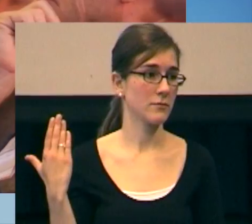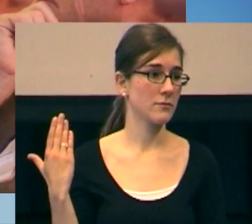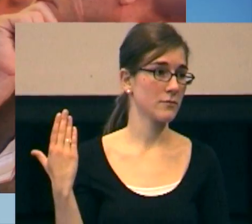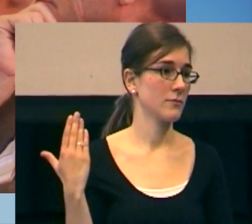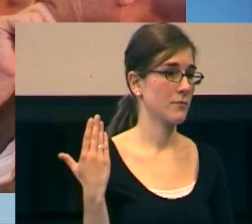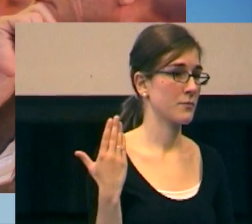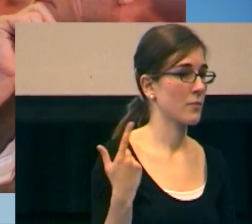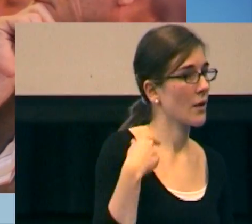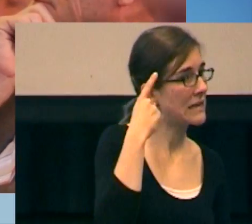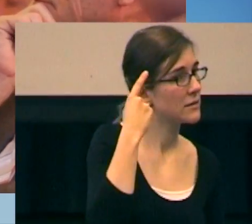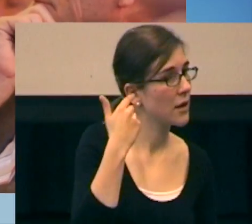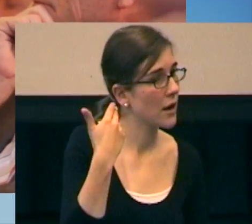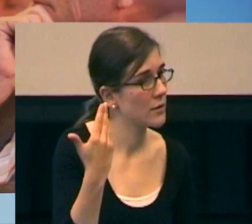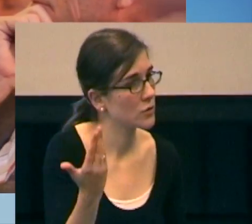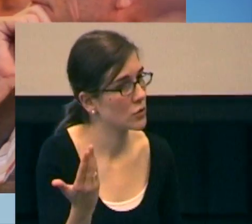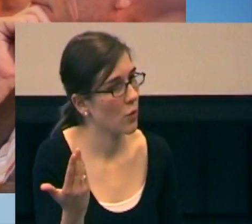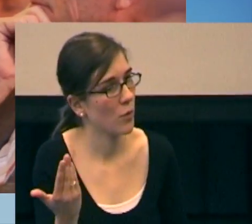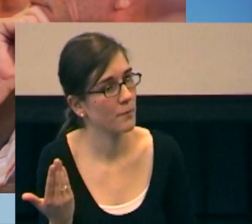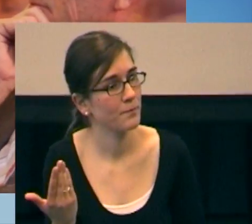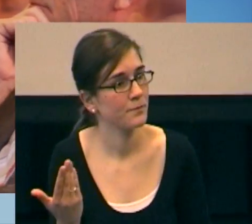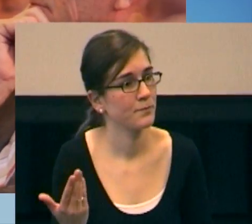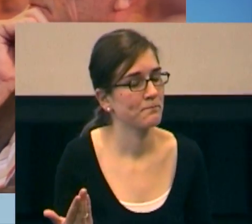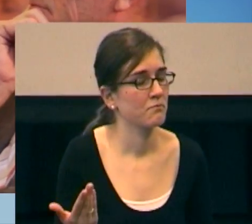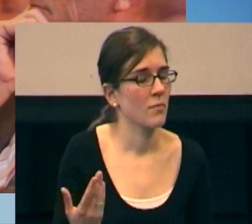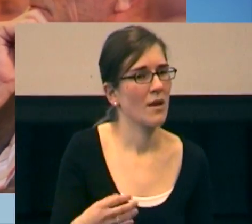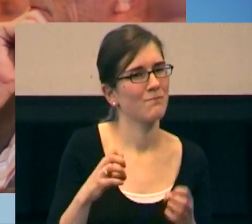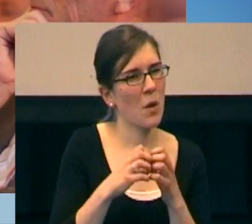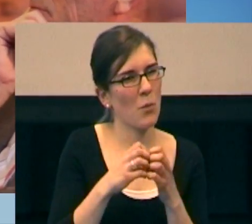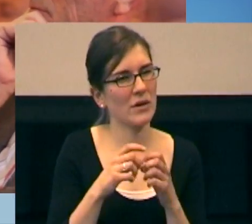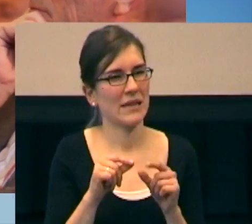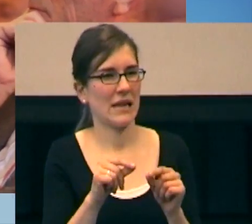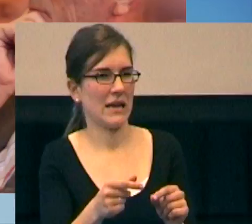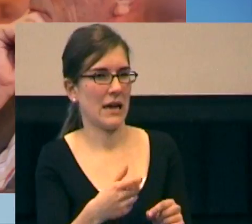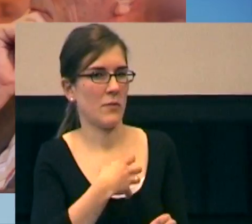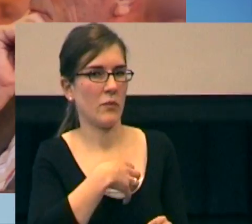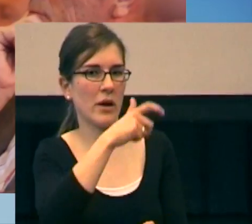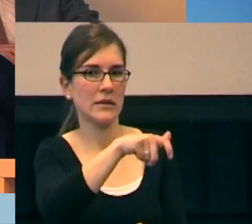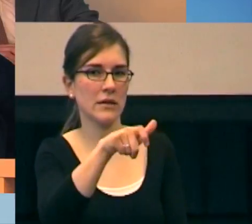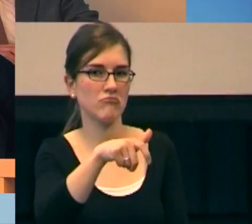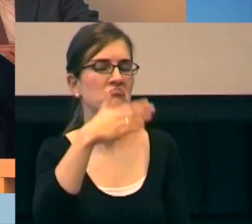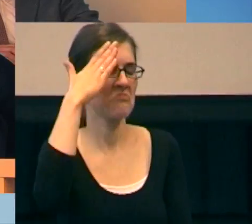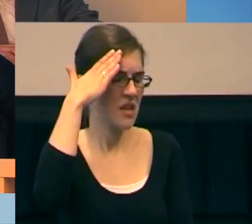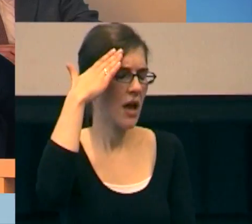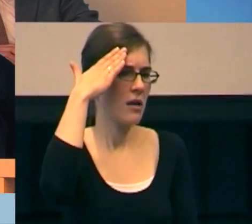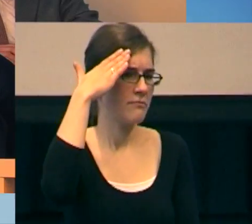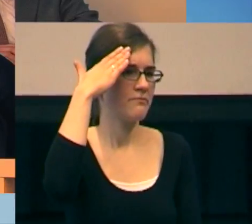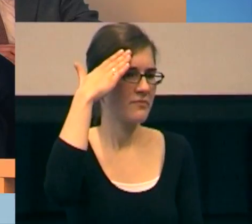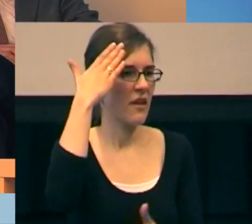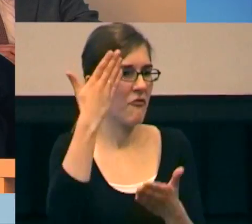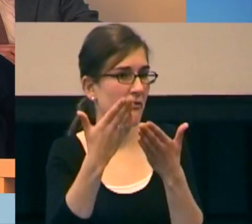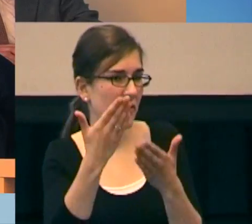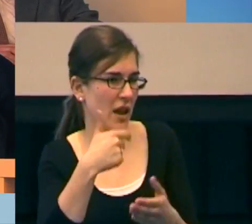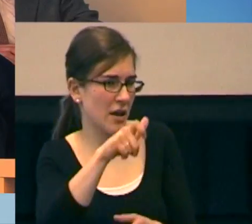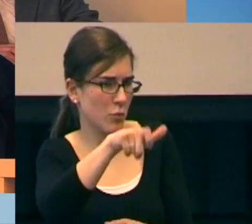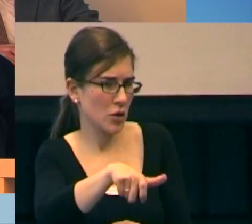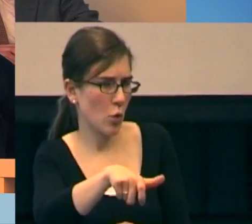der Männerwelt mit Prostatakarzinomen kennt jeder irgendwie einen der doch schon mal deswegen Bedenken